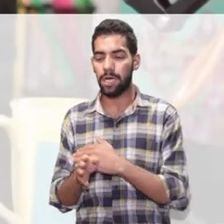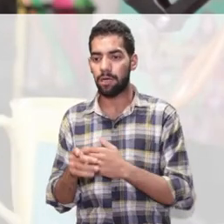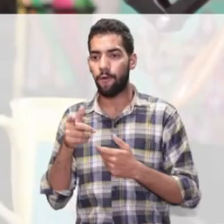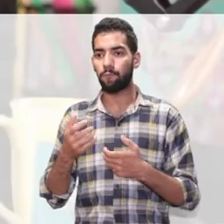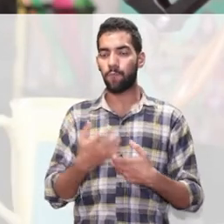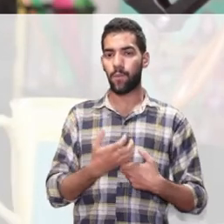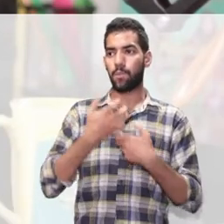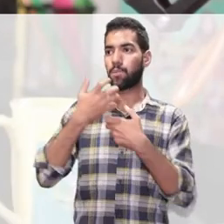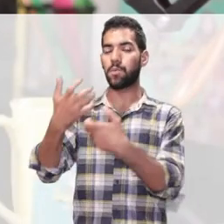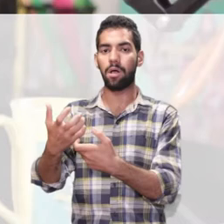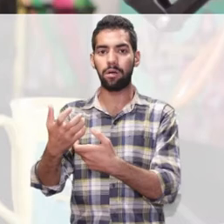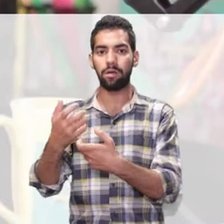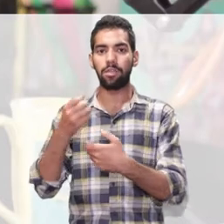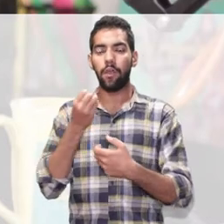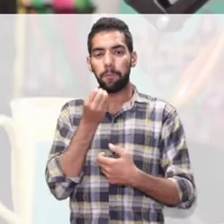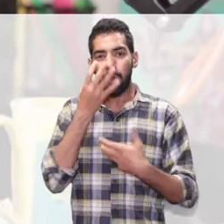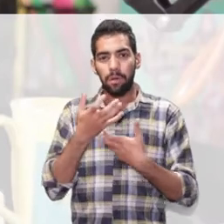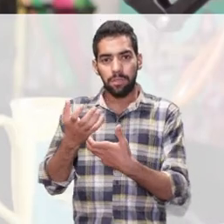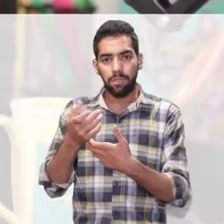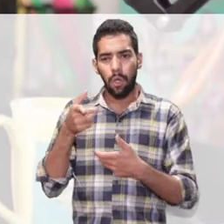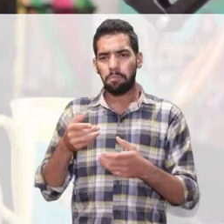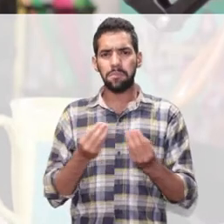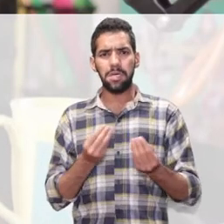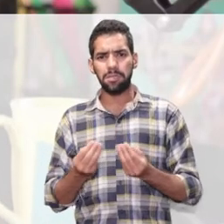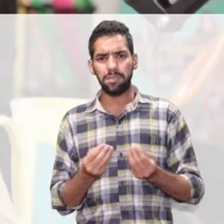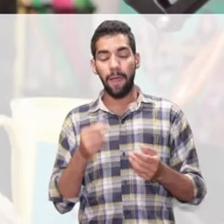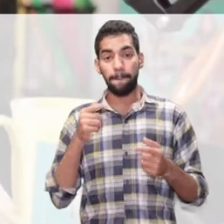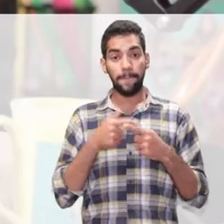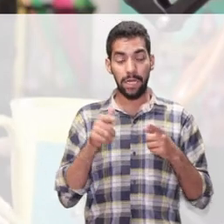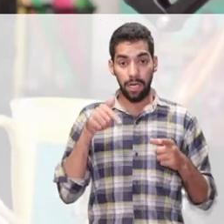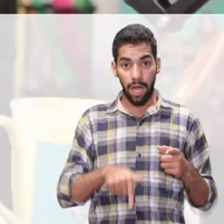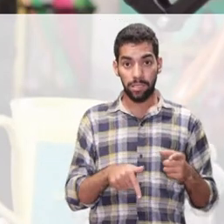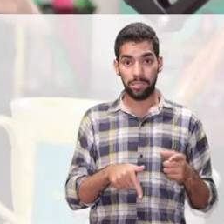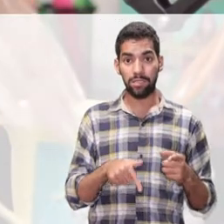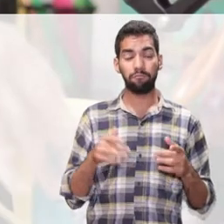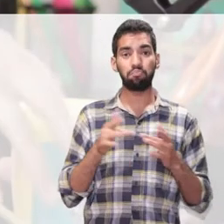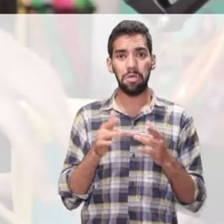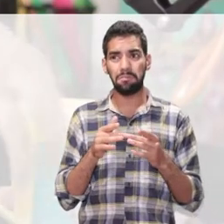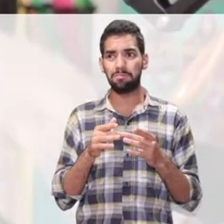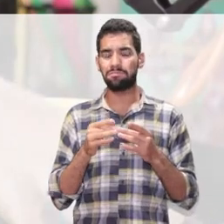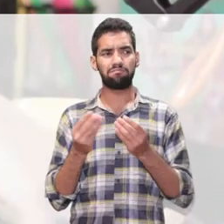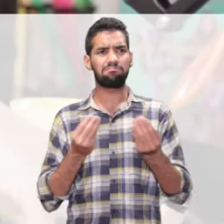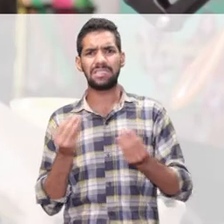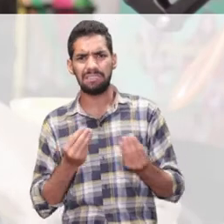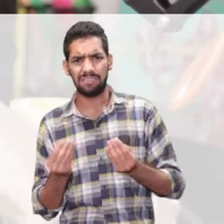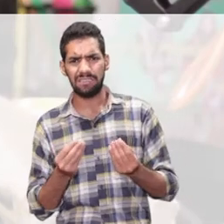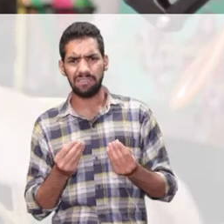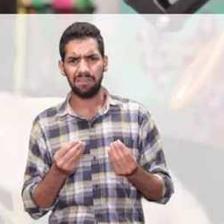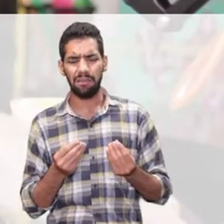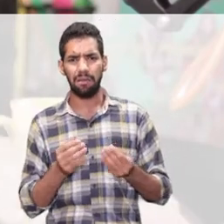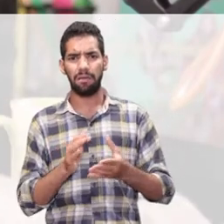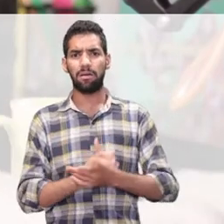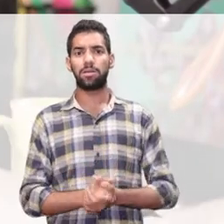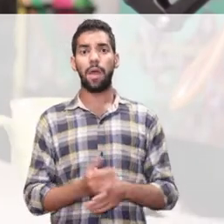फूल तोड़ के गुलदस्ता बनाकर सबको दिया कि टुडे र आईडियाज फॉर बाइंग ए बुक एंड गिविंग ए टर्म - डायरी इनवेस्टमेंट